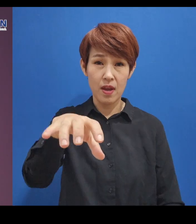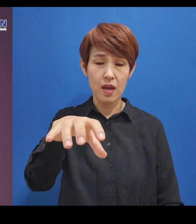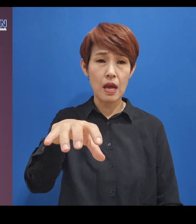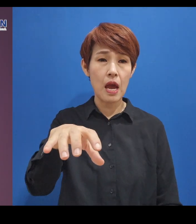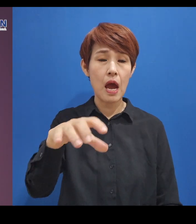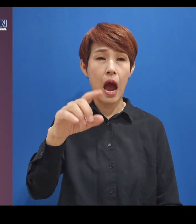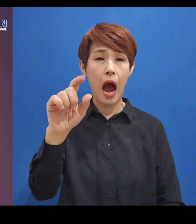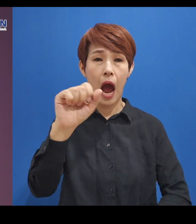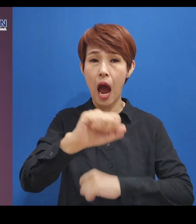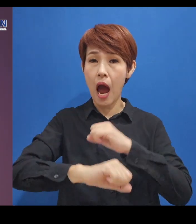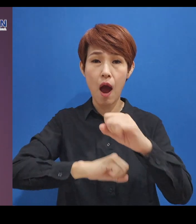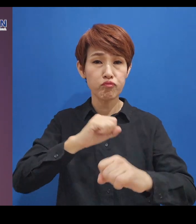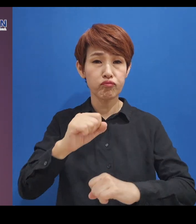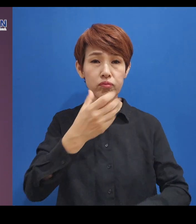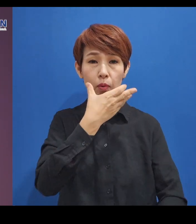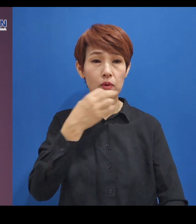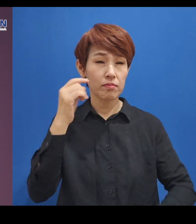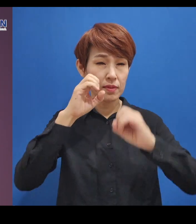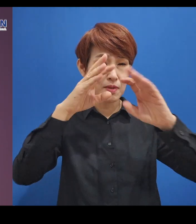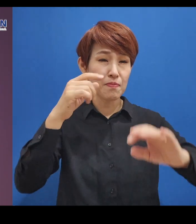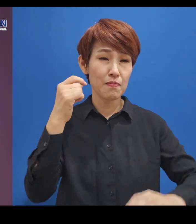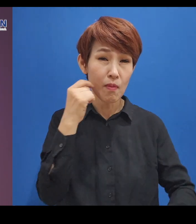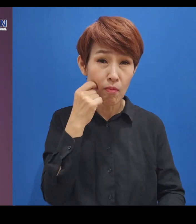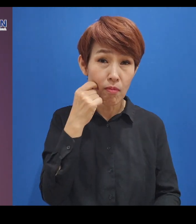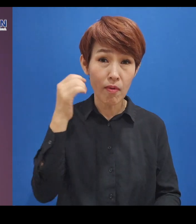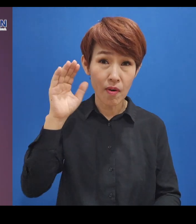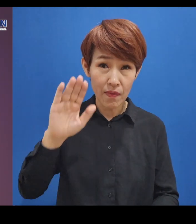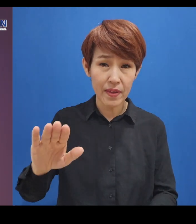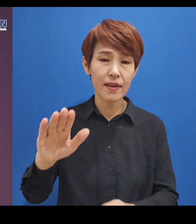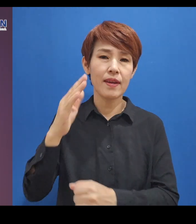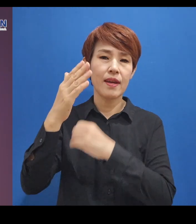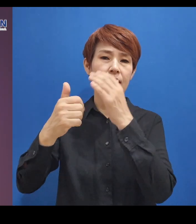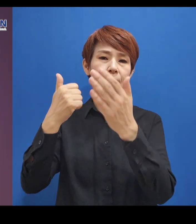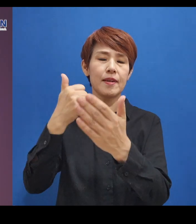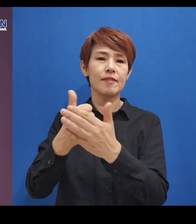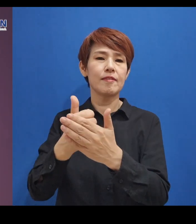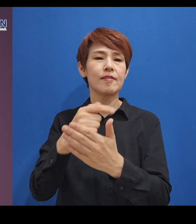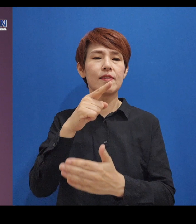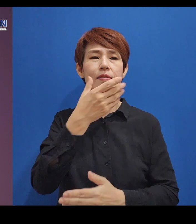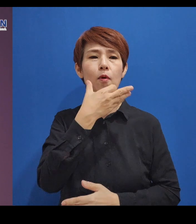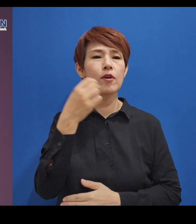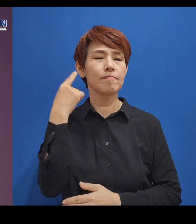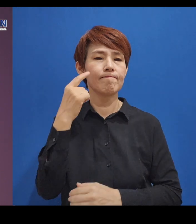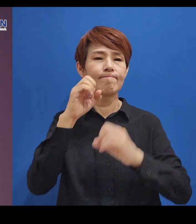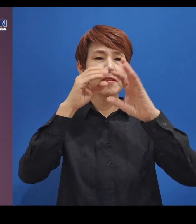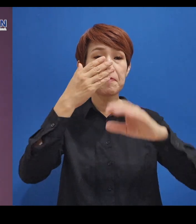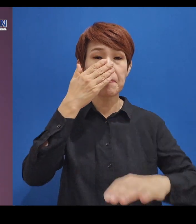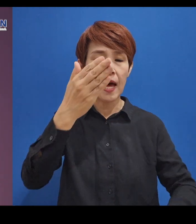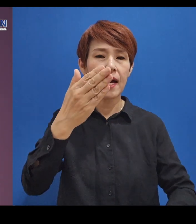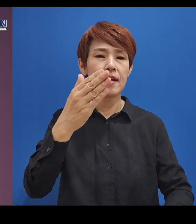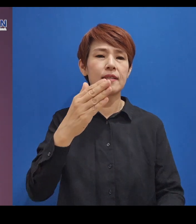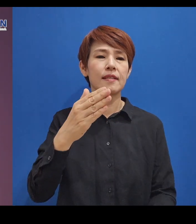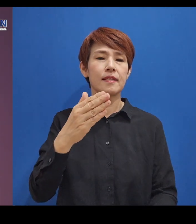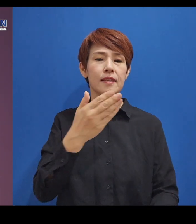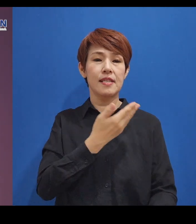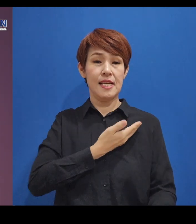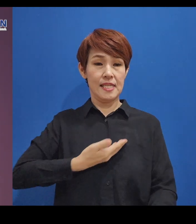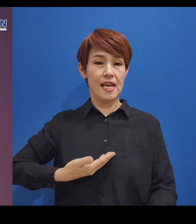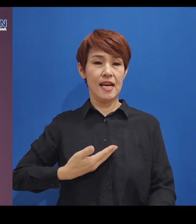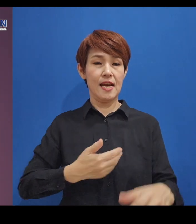시대에 하나님의 복음이 가득하게 된 건 대주제 하나님과 또 그분에게 온전히